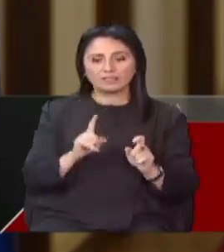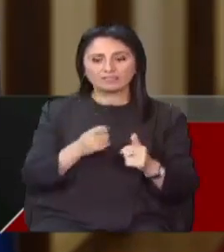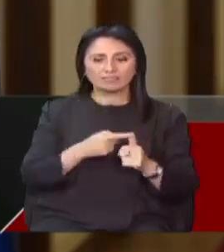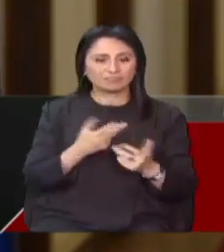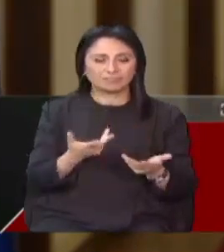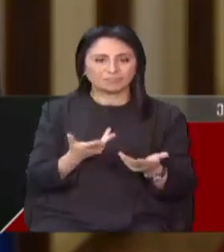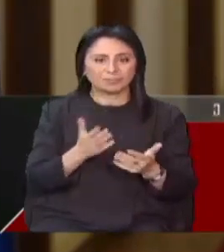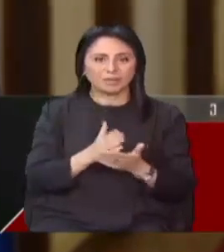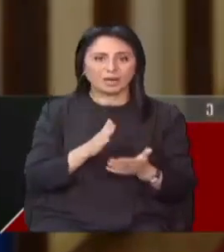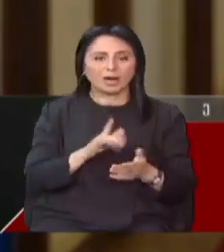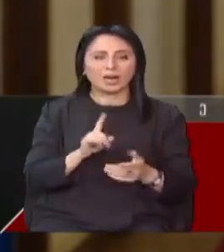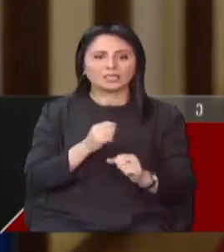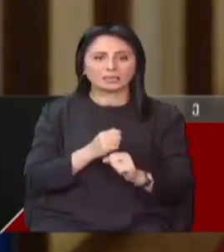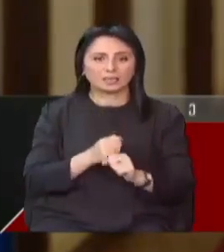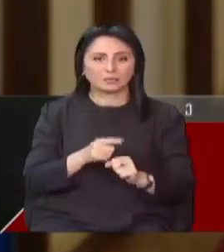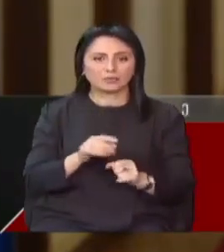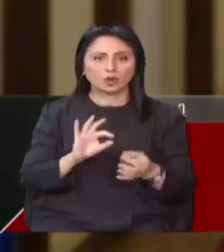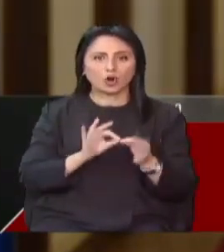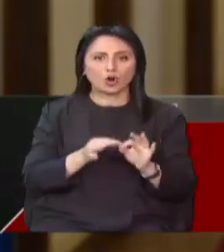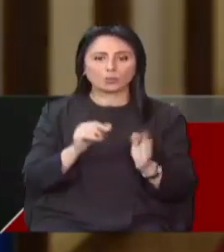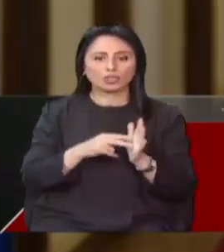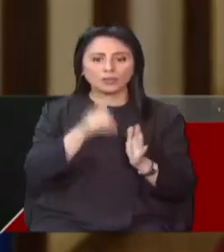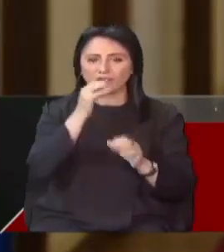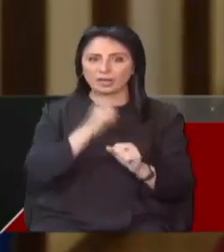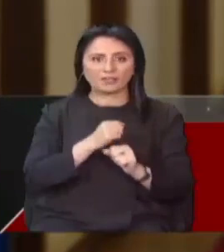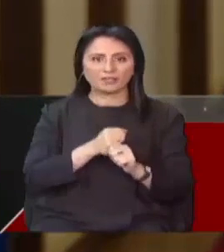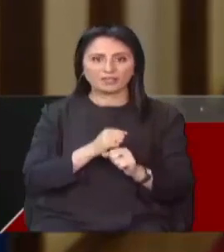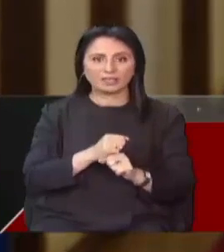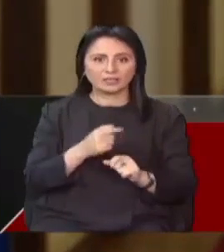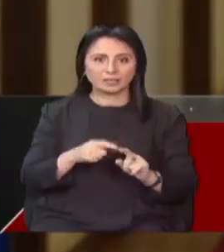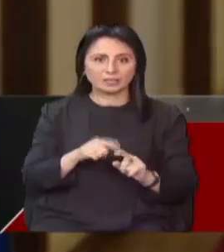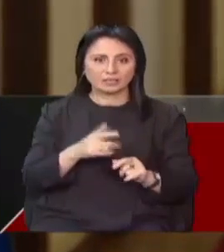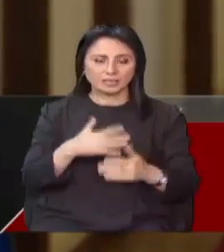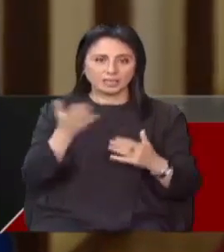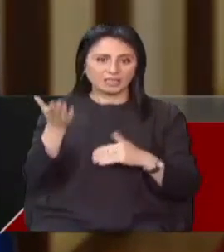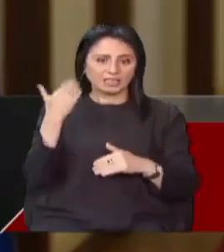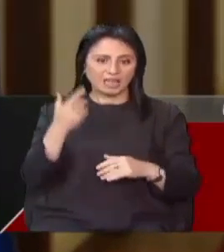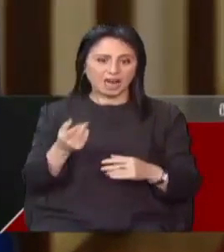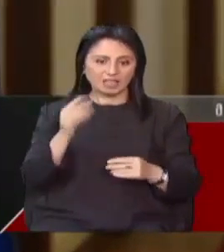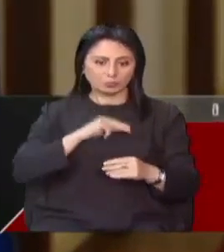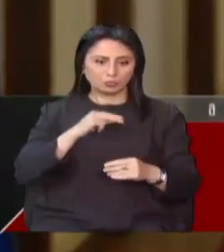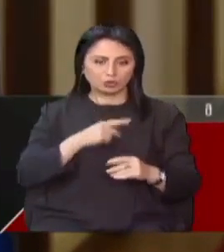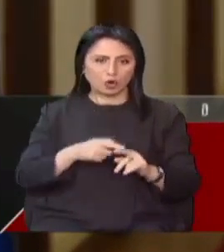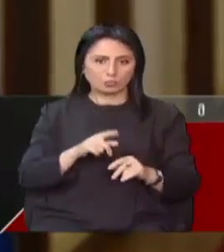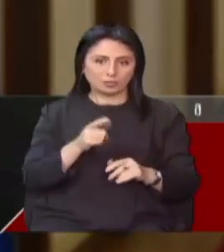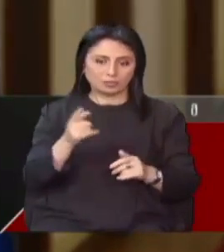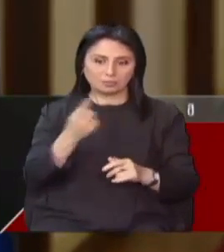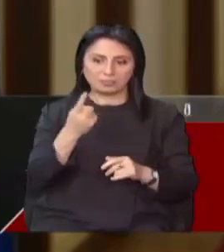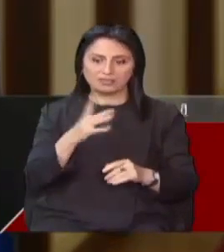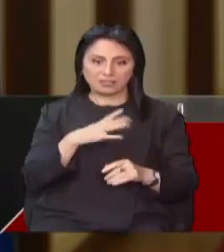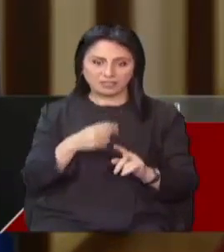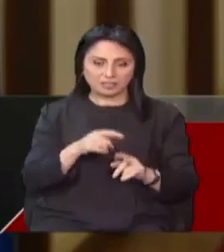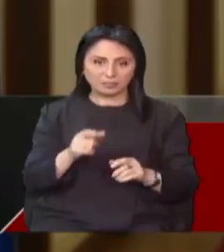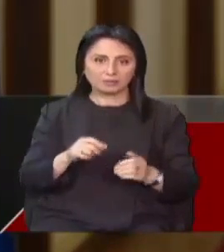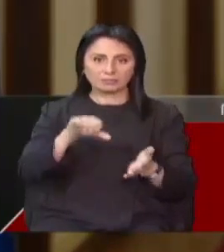tot cum tu știi, pasi băs vorgava, că te mi-o legiul de bătrâne de dihani eron maximum șaops, pe o jertă stiu